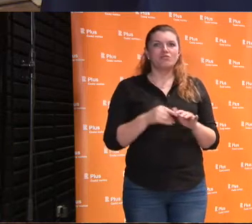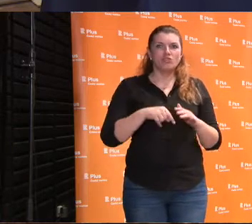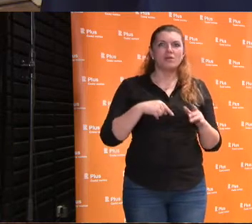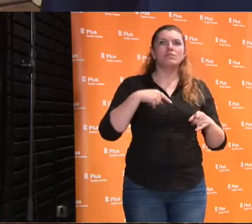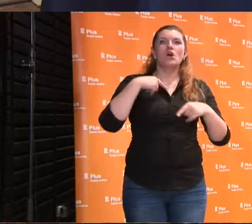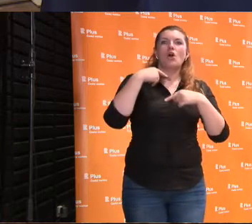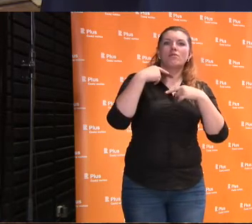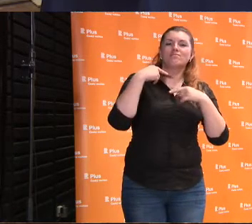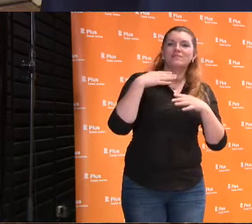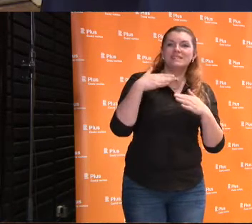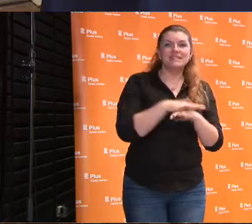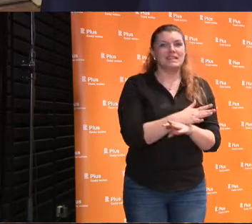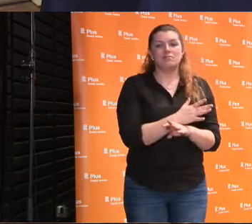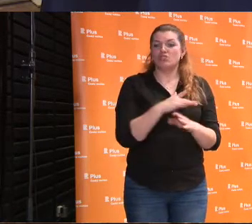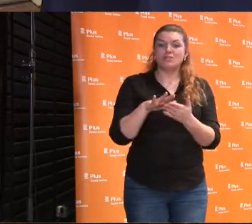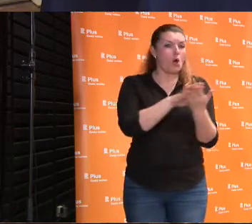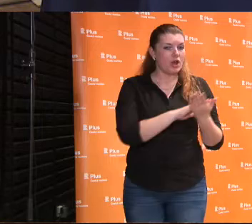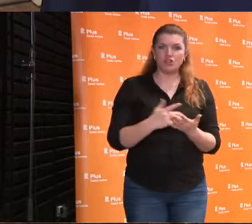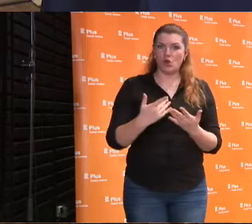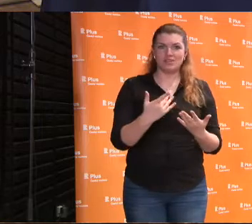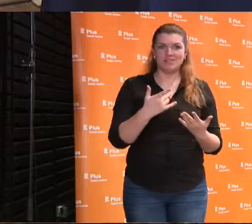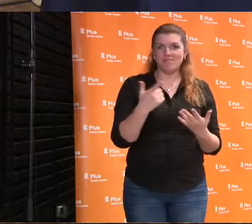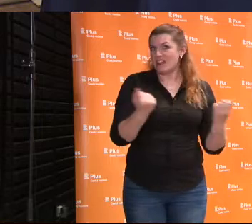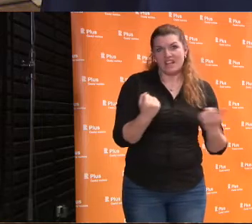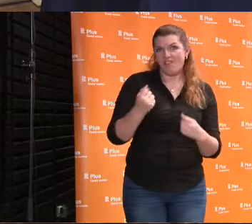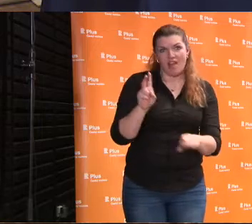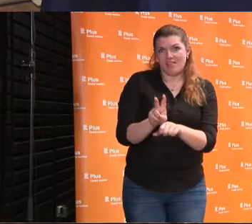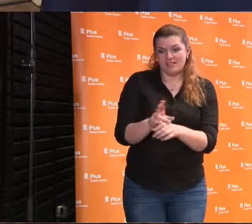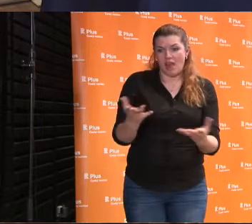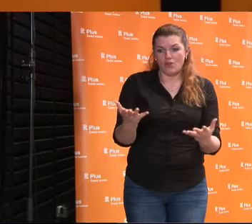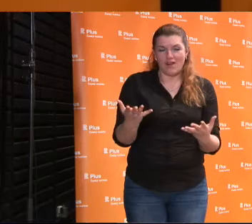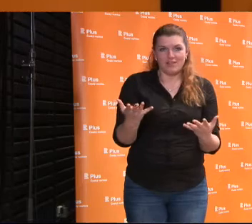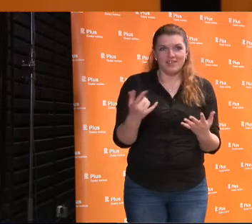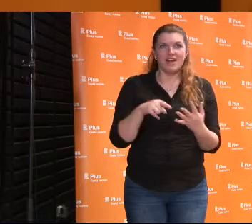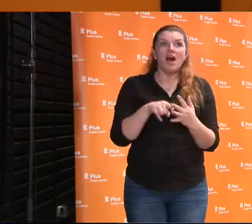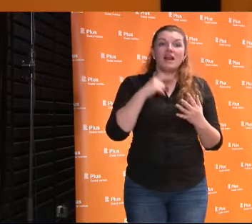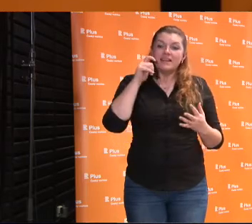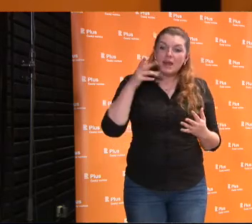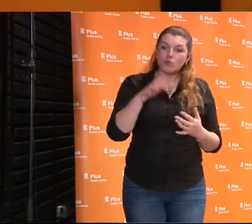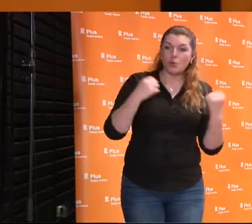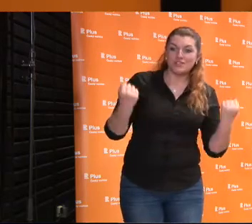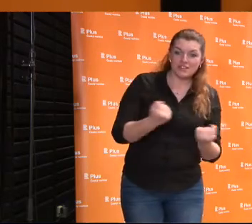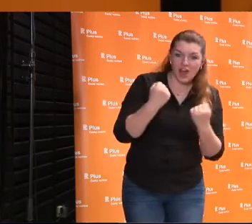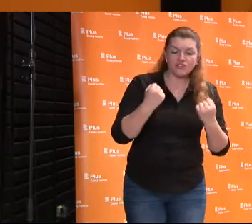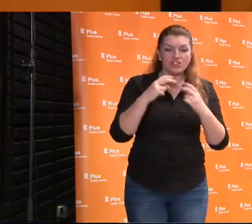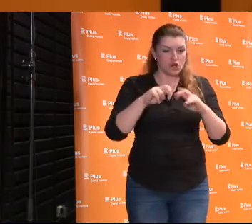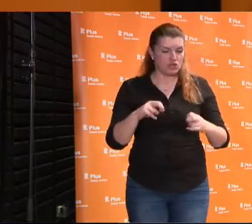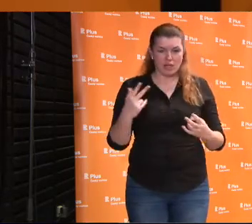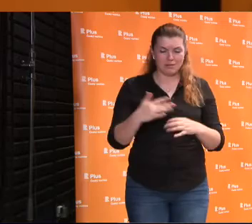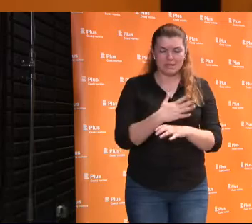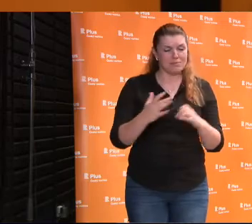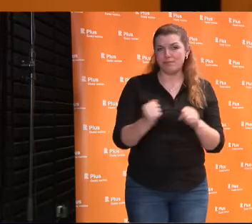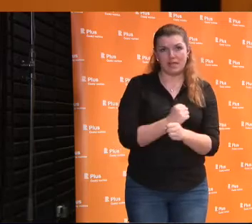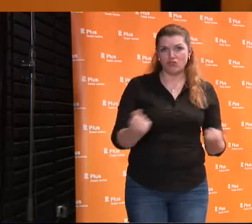ta společnost prostě není schopna sledovat a úsilí, které tomu bude věnováno, je prostě ztracené